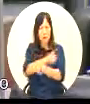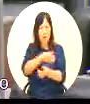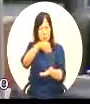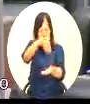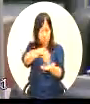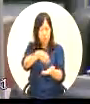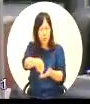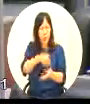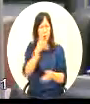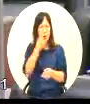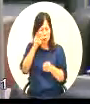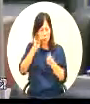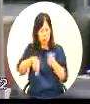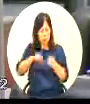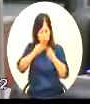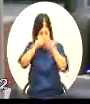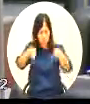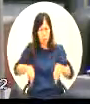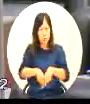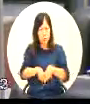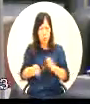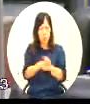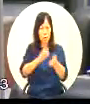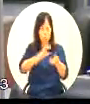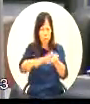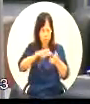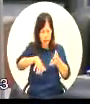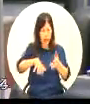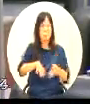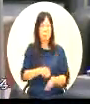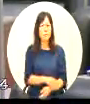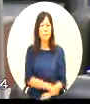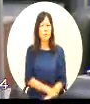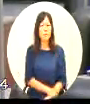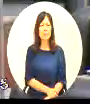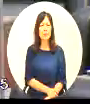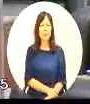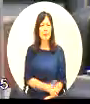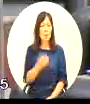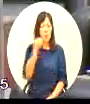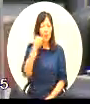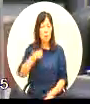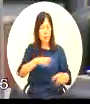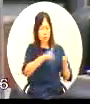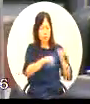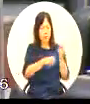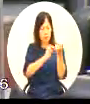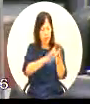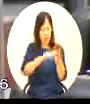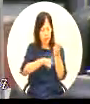签这个手术同意书的，我说的是医疗现场。但是根据我们的医疗